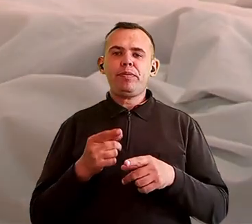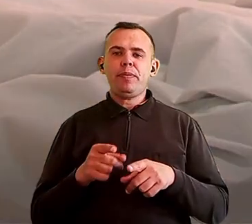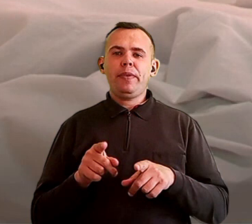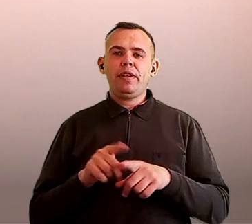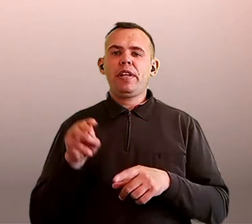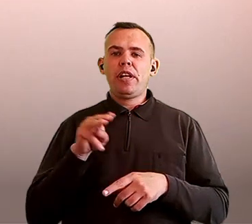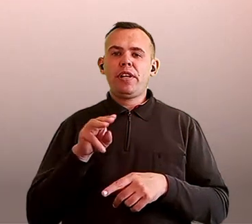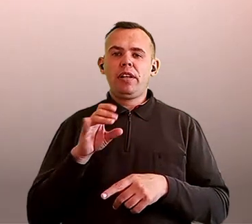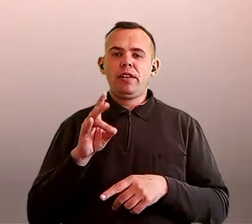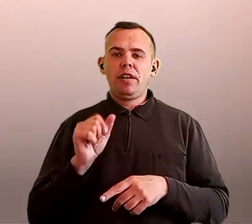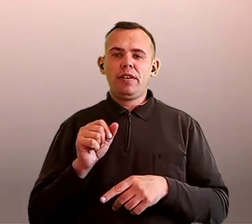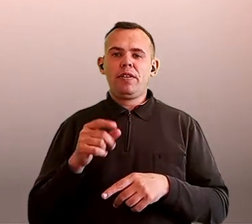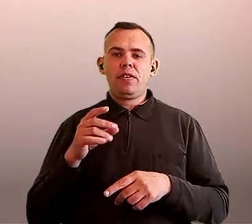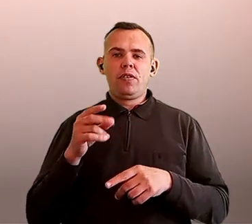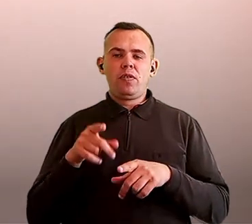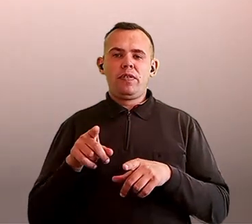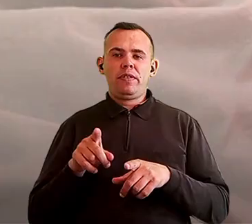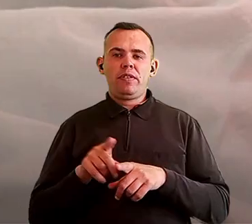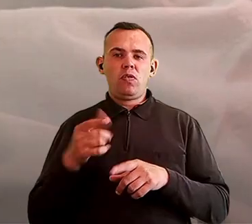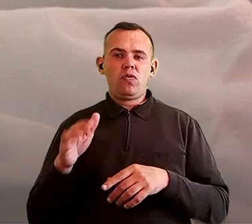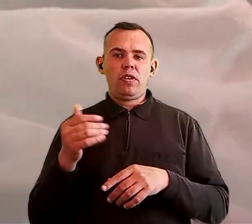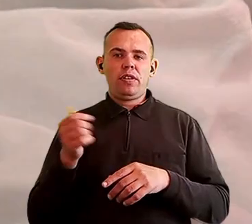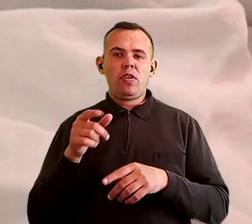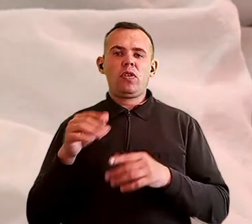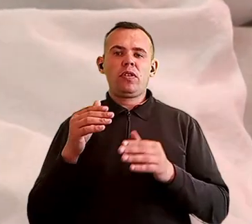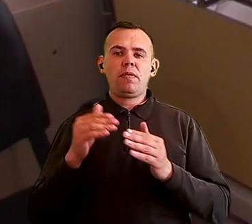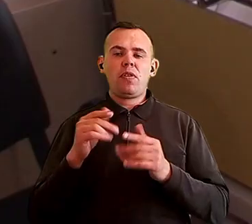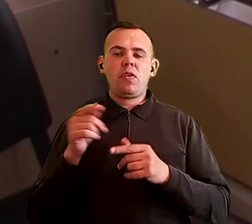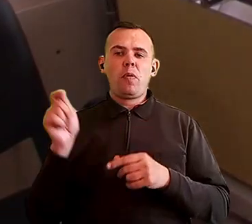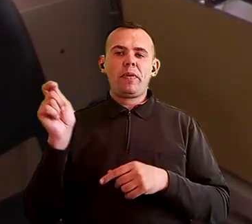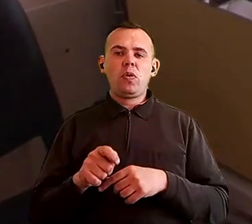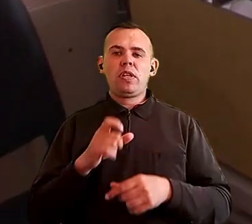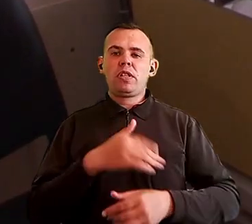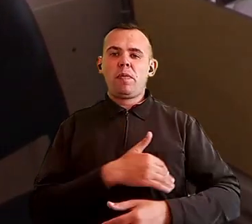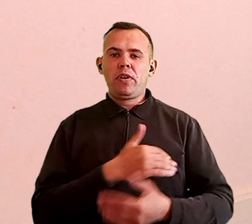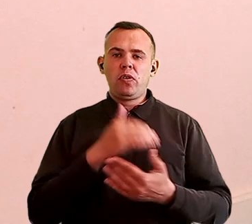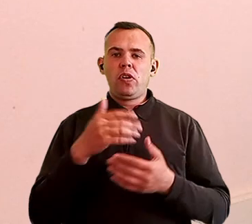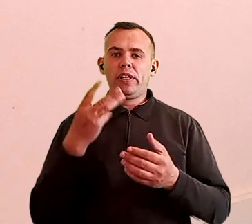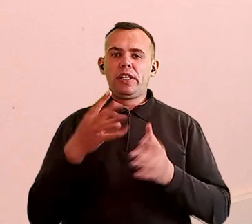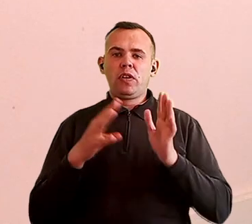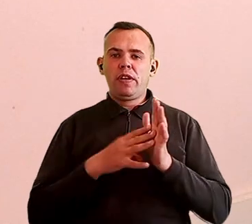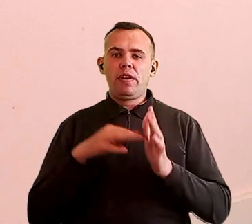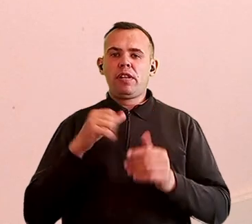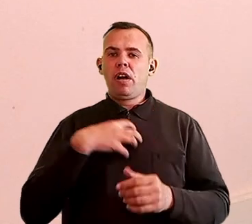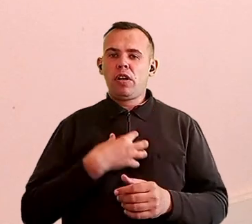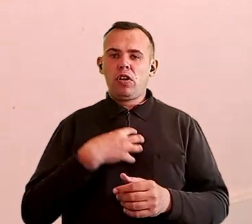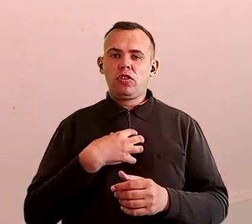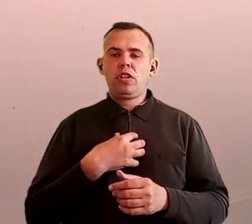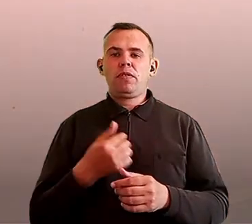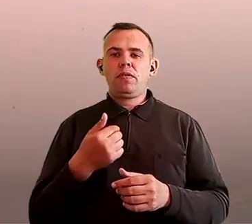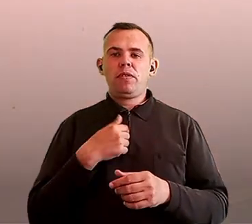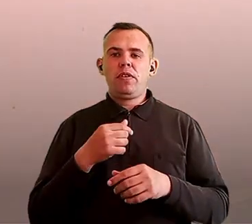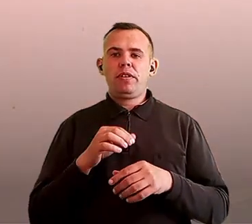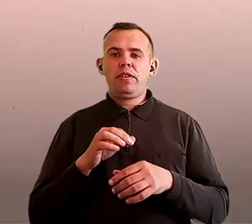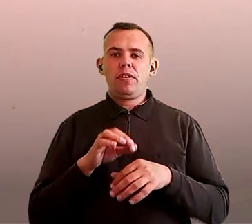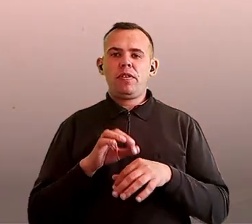на лікарняному ліжку з неділі. До медзакладу приїхала з температурою 39 та кашлем. Мені зробили